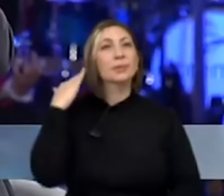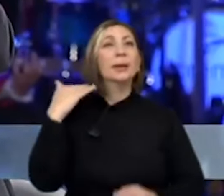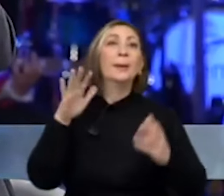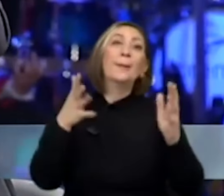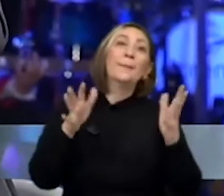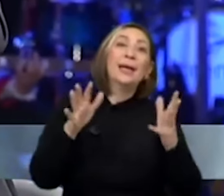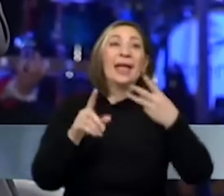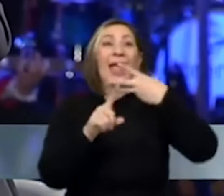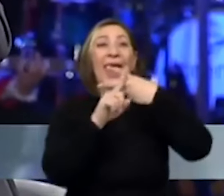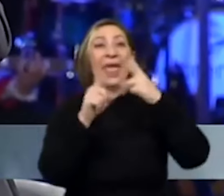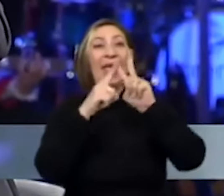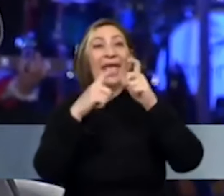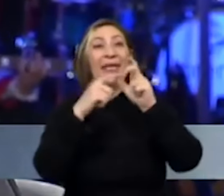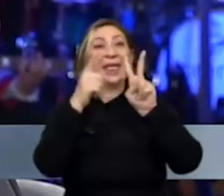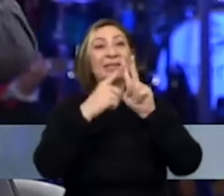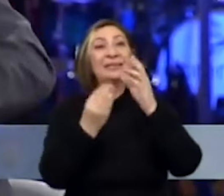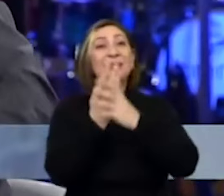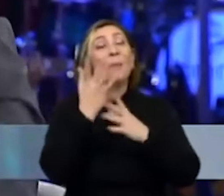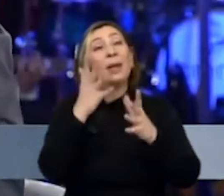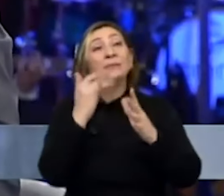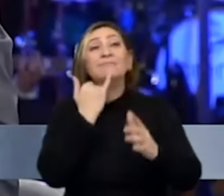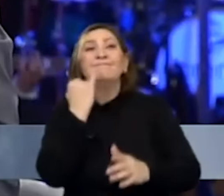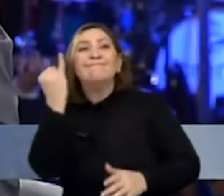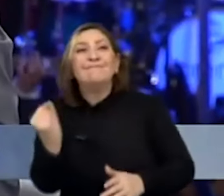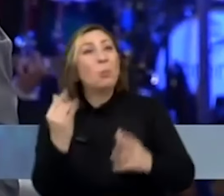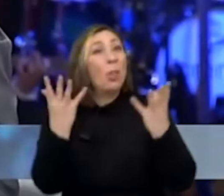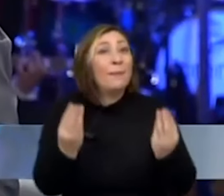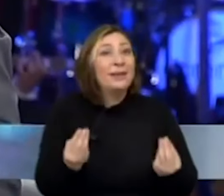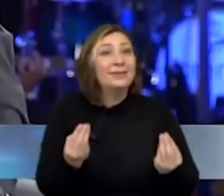Belki Engin sabah uçağa kaçta bilmiyorum ama belki Nilaylara